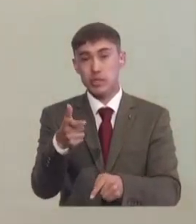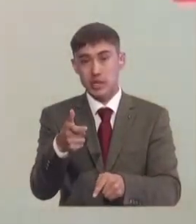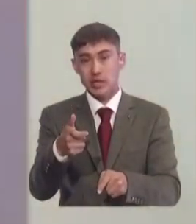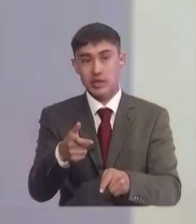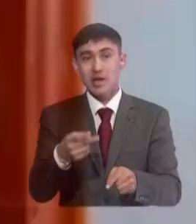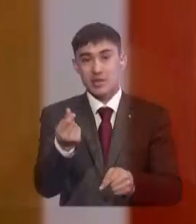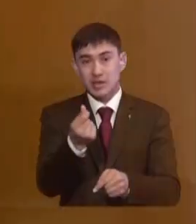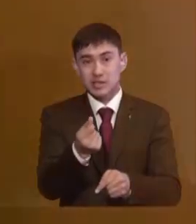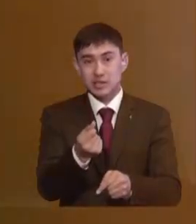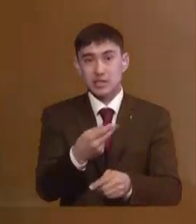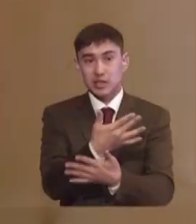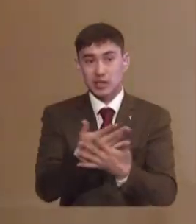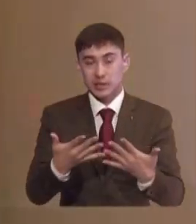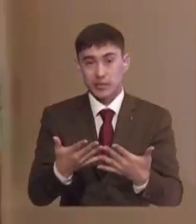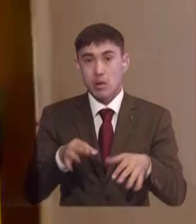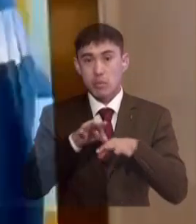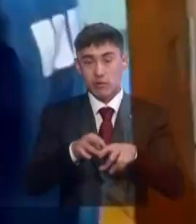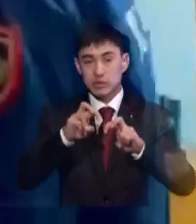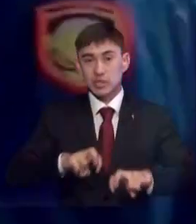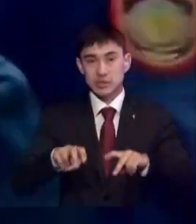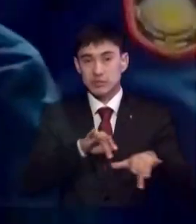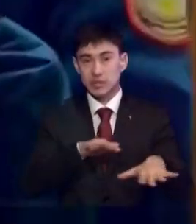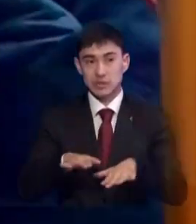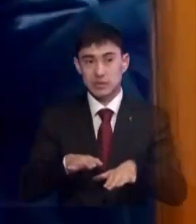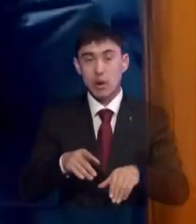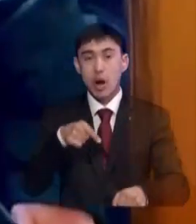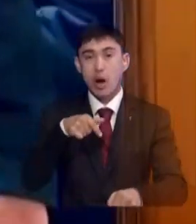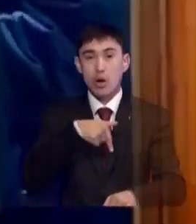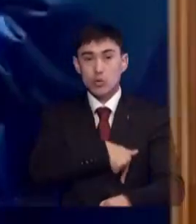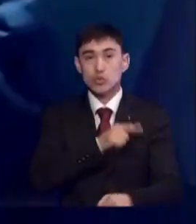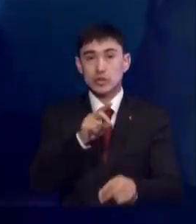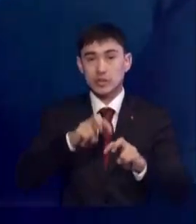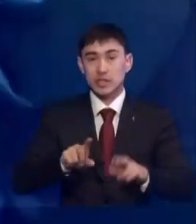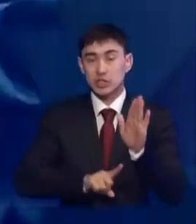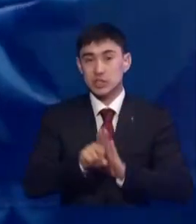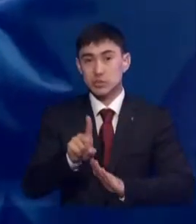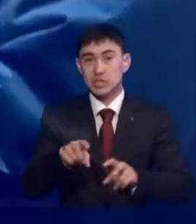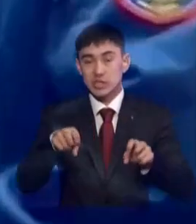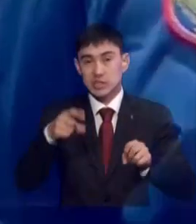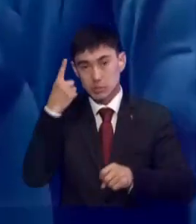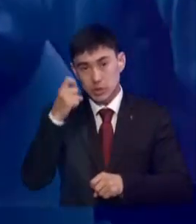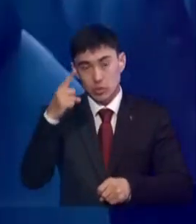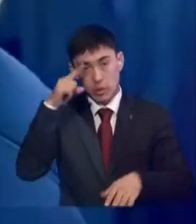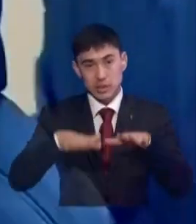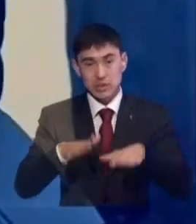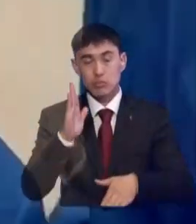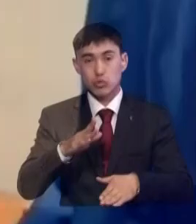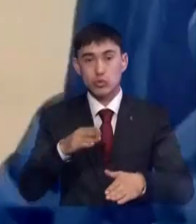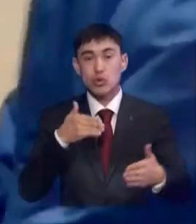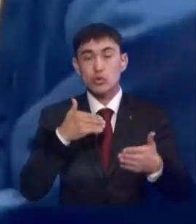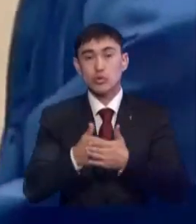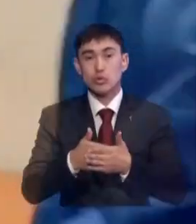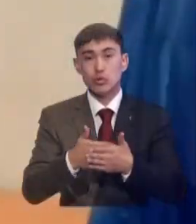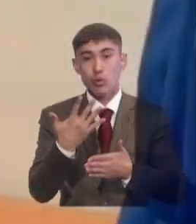и балаклава. Проводятся все необходимые следственные действия. По оружию назначена экспертиза. Сообщается, что подозреваемому грозит от 5